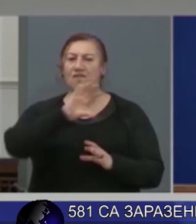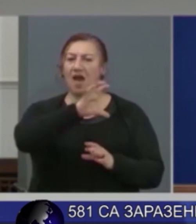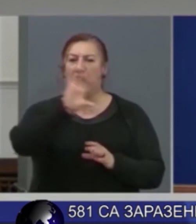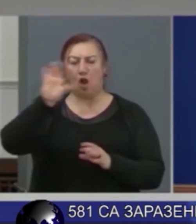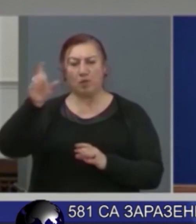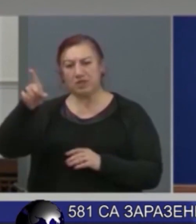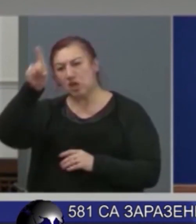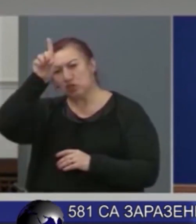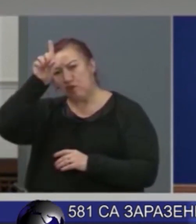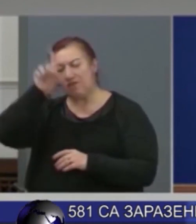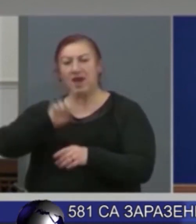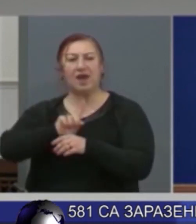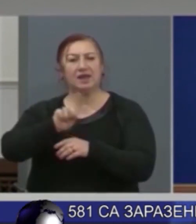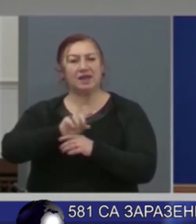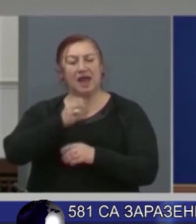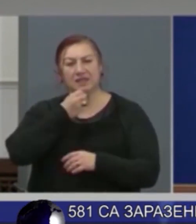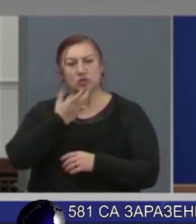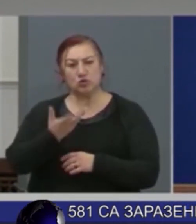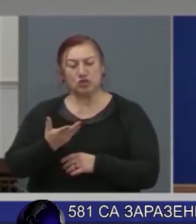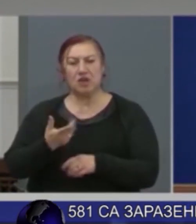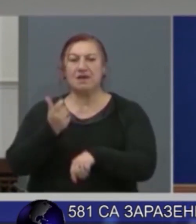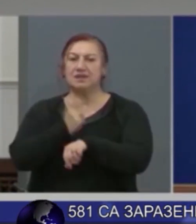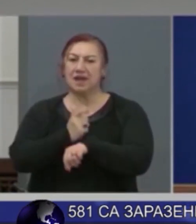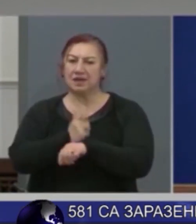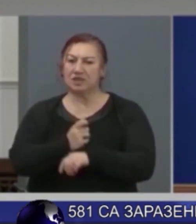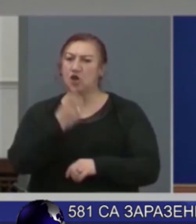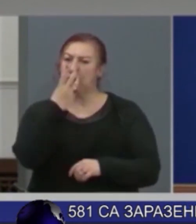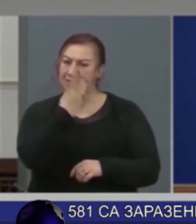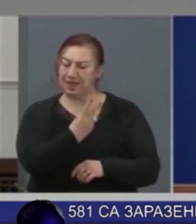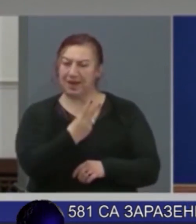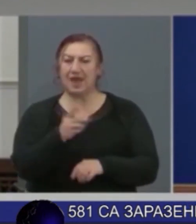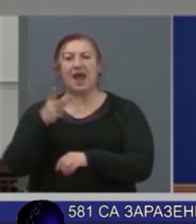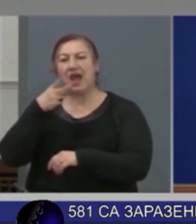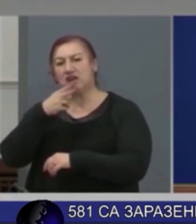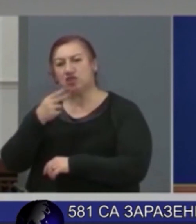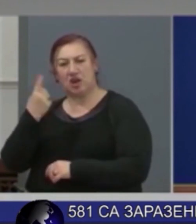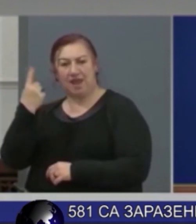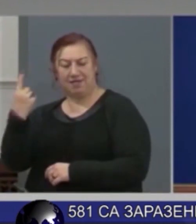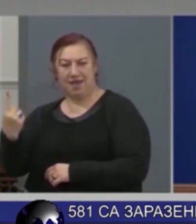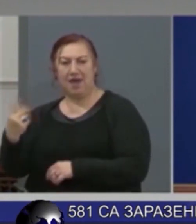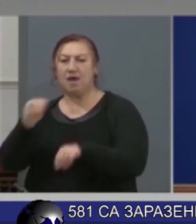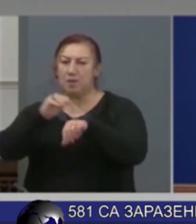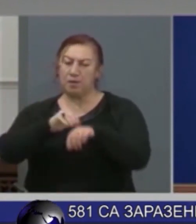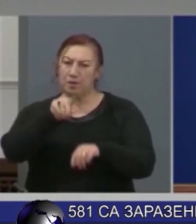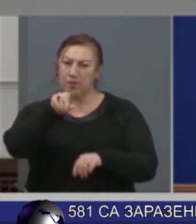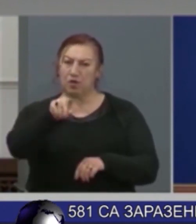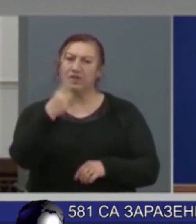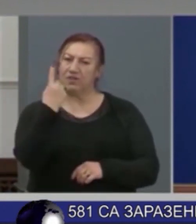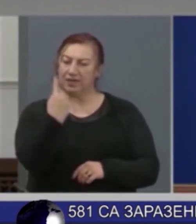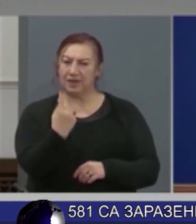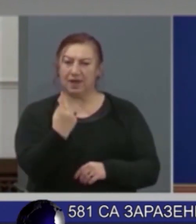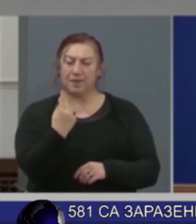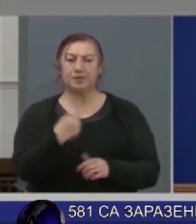са 11 случая, в Стара Загора 3, в Кърджали 1, в Пловдив 1.